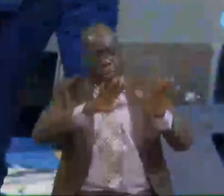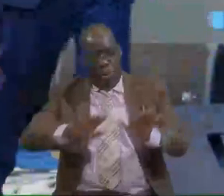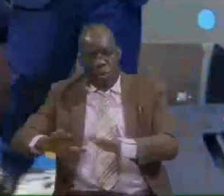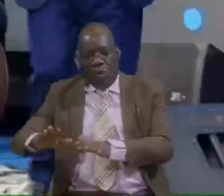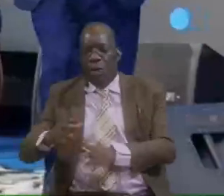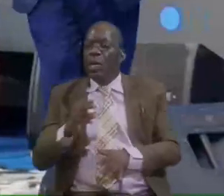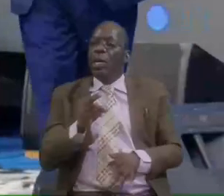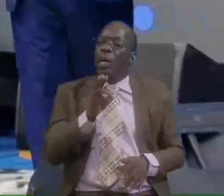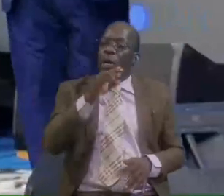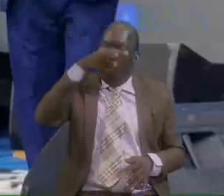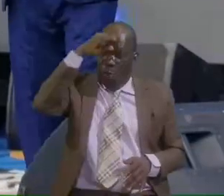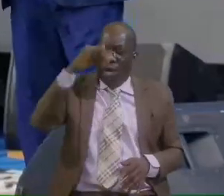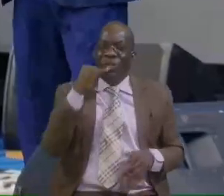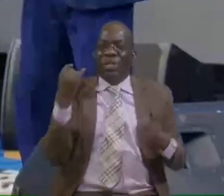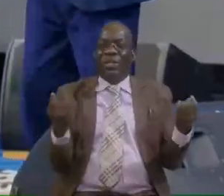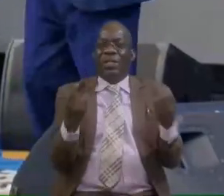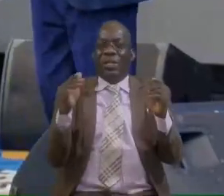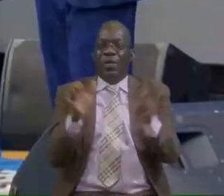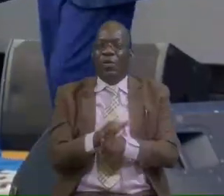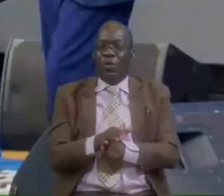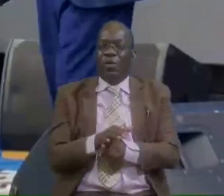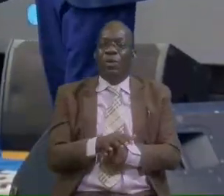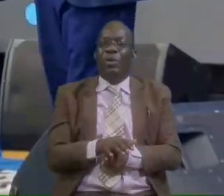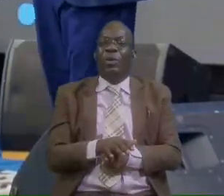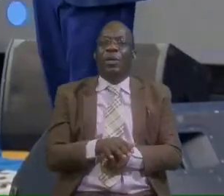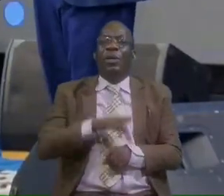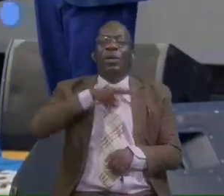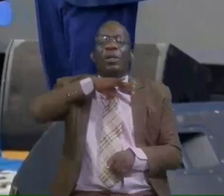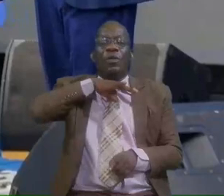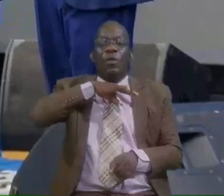Et l'homme est pécheur, souillé,